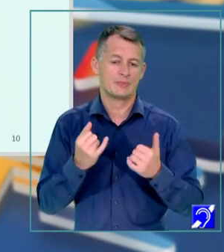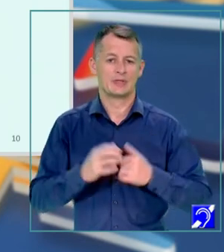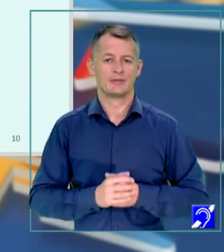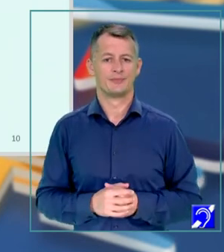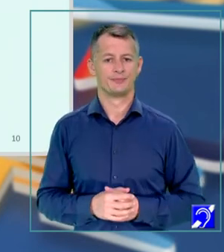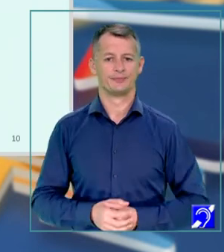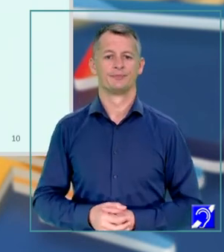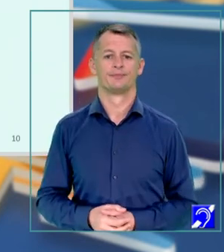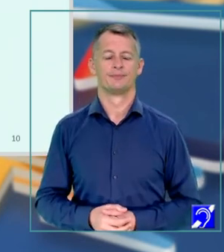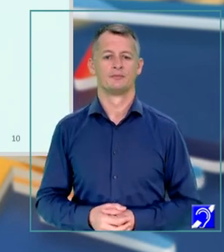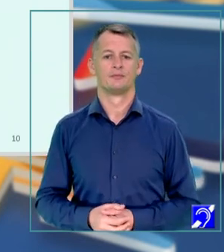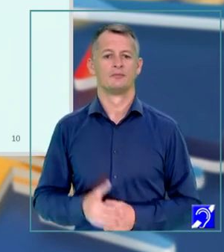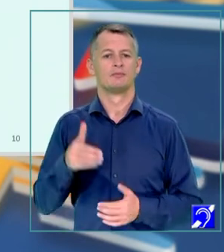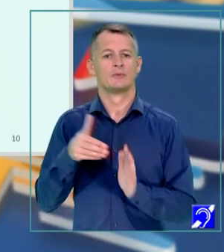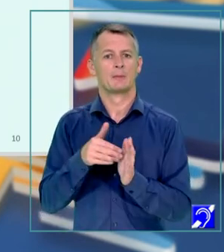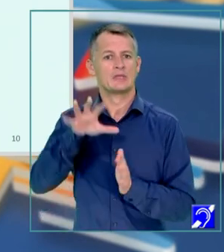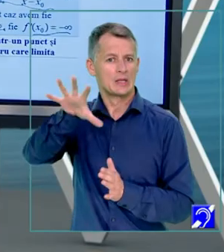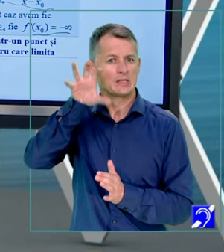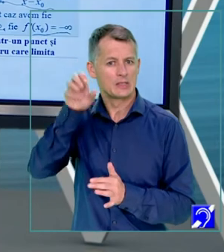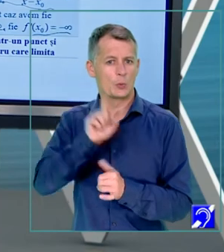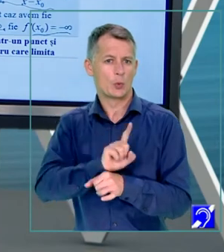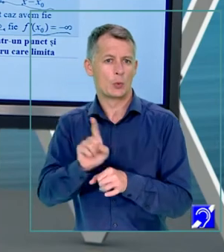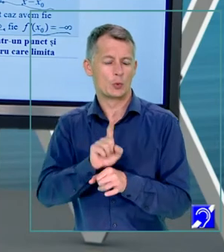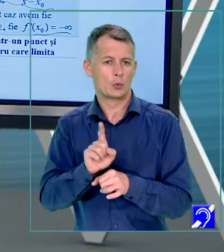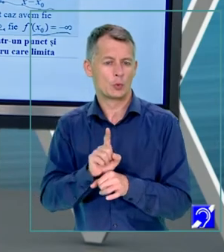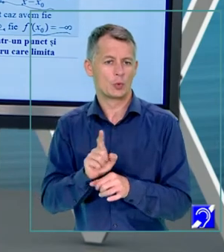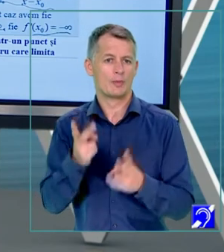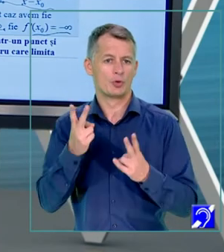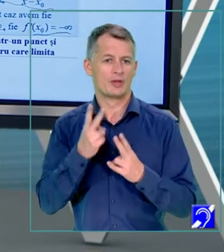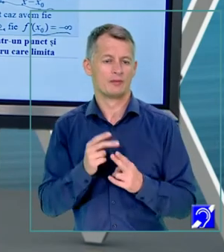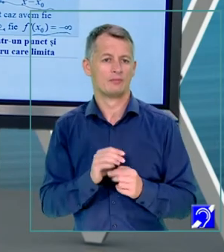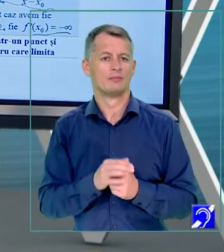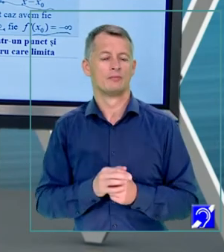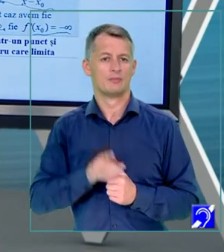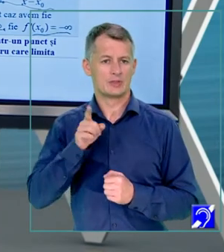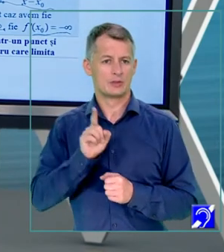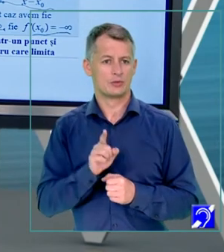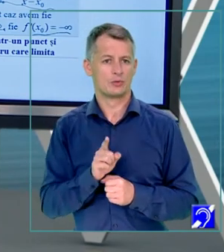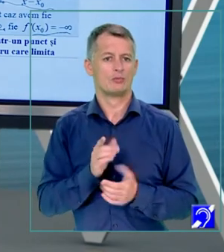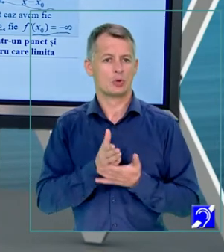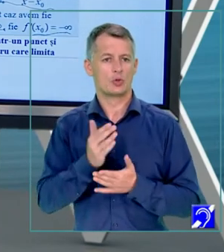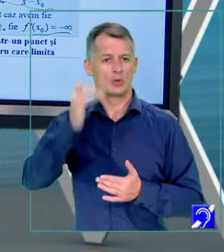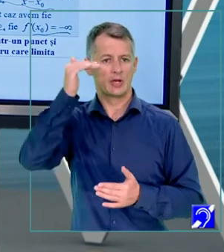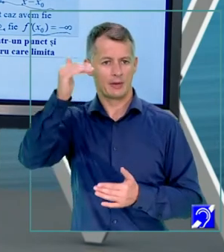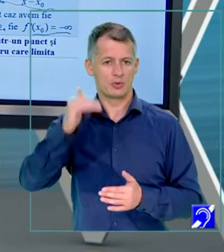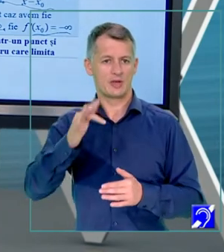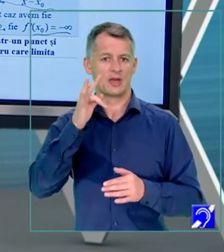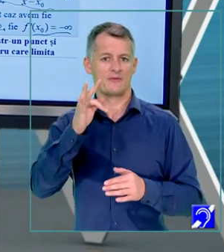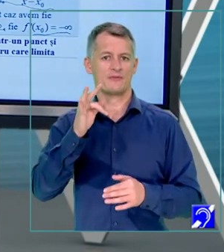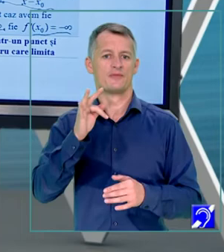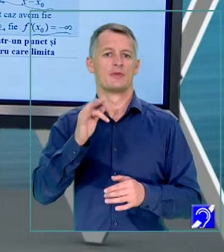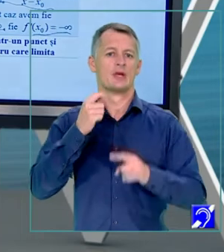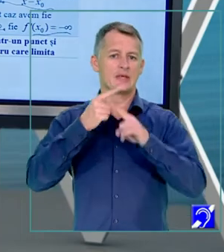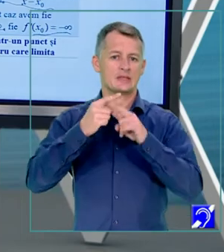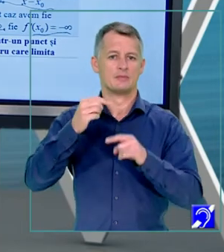să trecem un aspect fiind esențial la noțiunea de vată întotdeauna raportul acela fdx nu se de